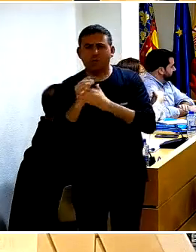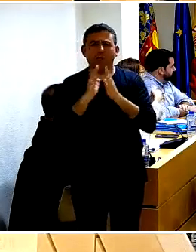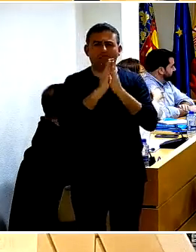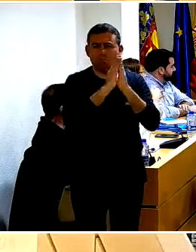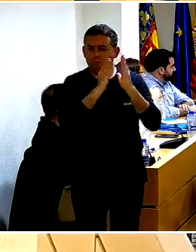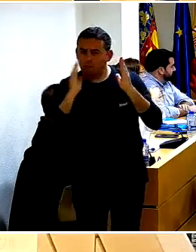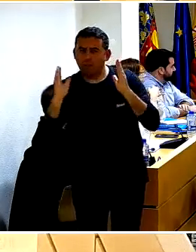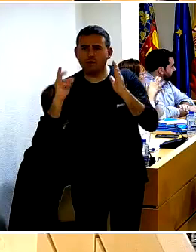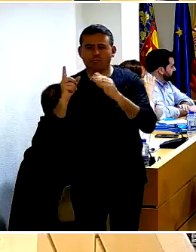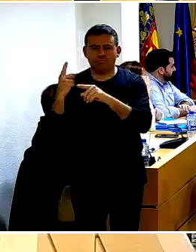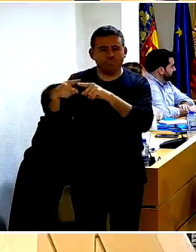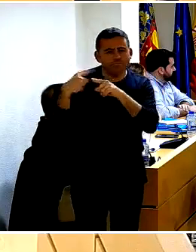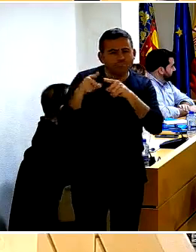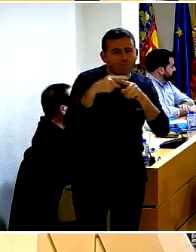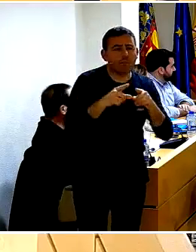eren de l'Ajuntament.